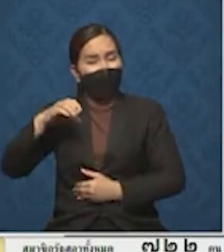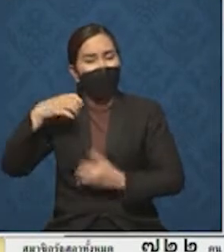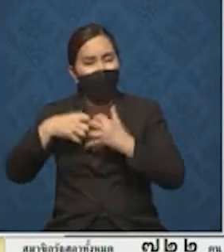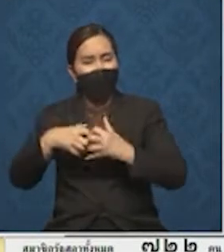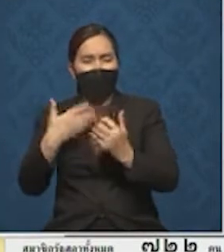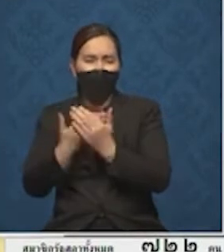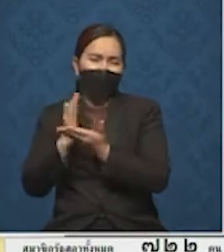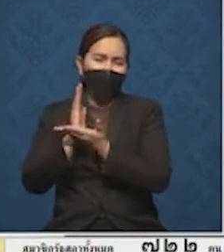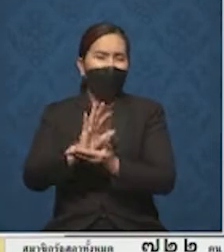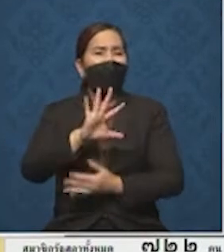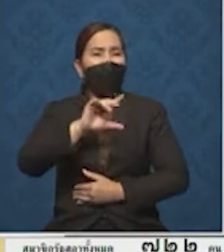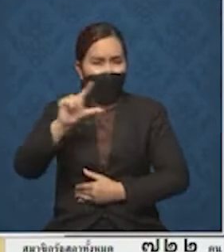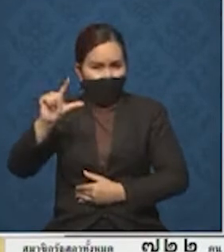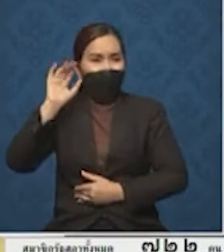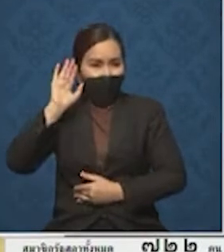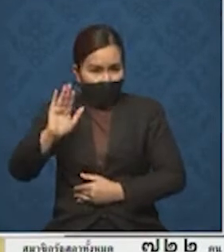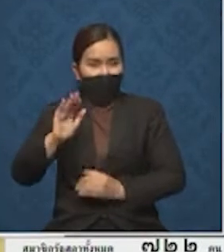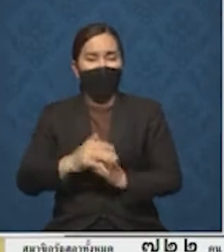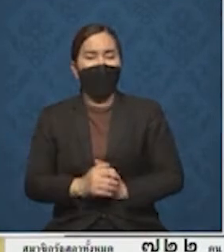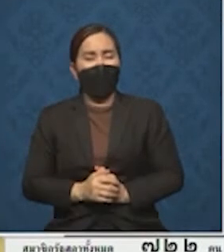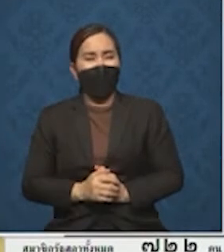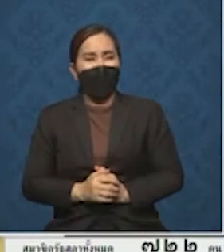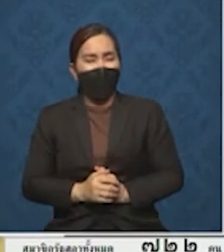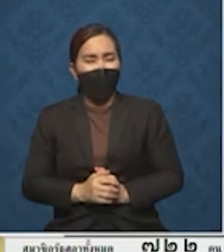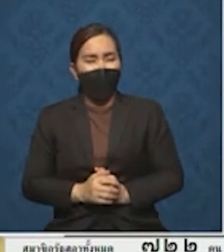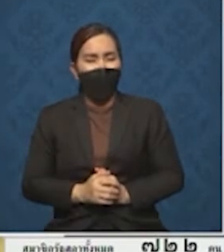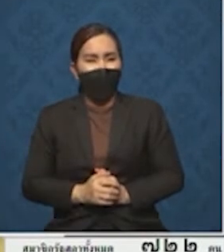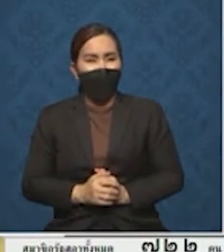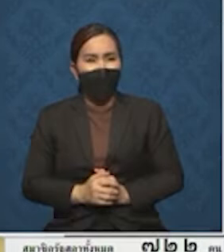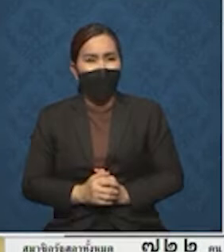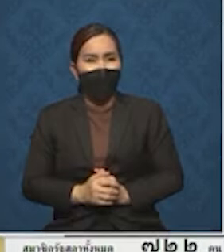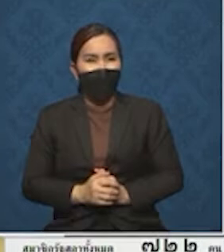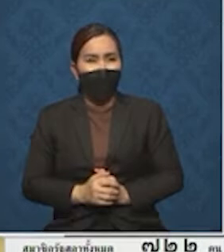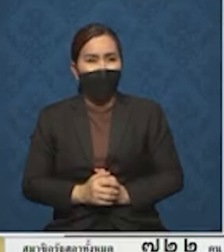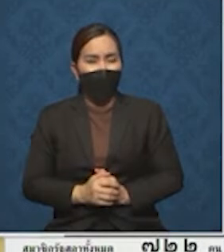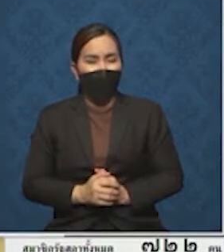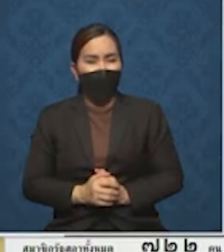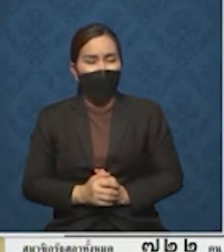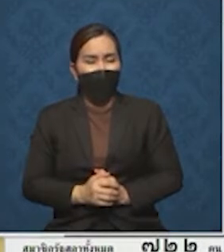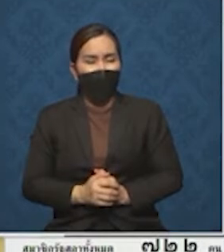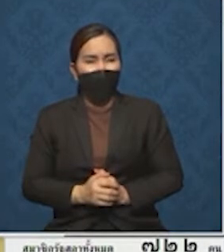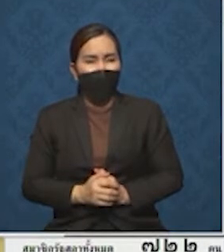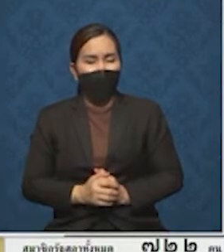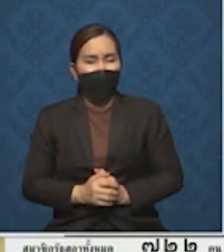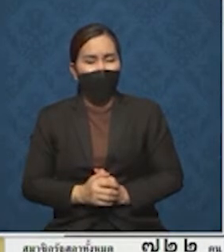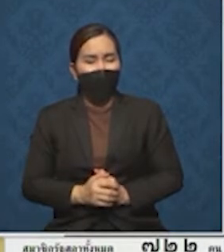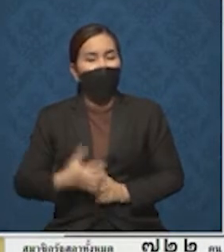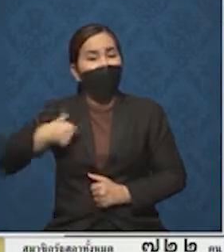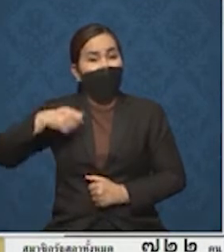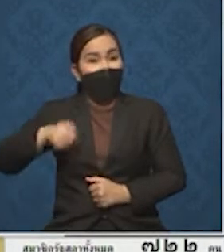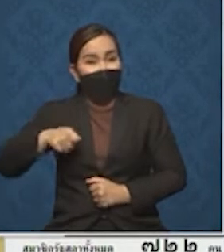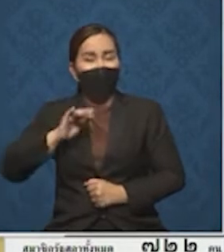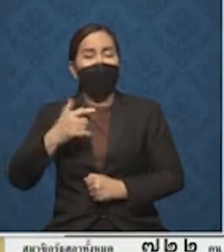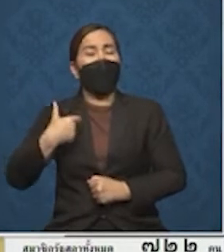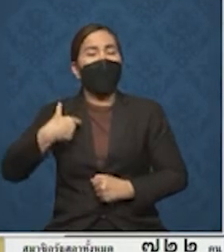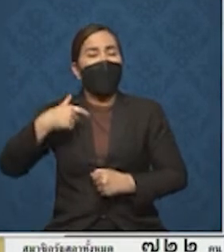ล้าน บาทกับมาตรการที่เขามาสลุบในคำวภรรษาว่าอ